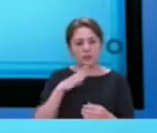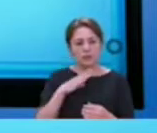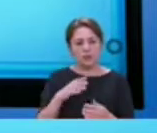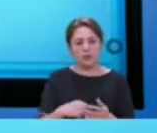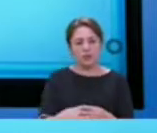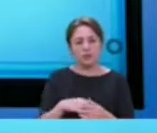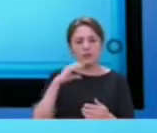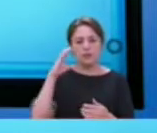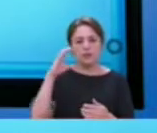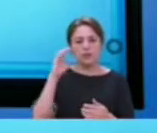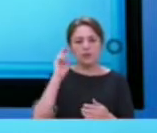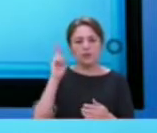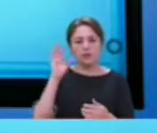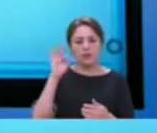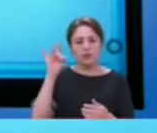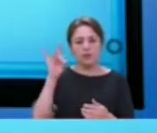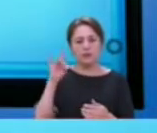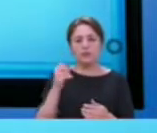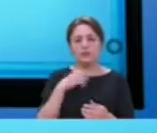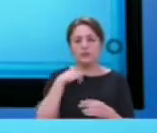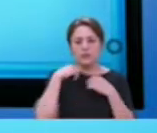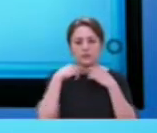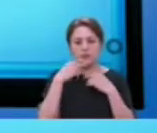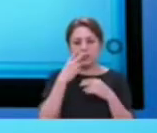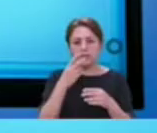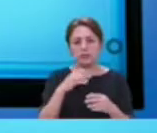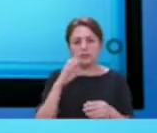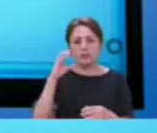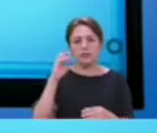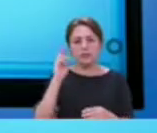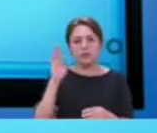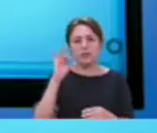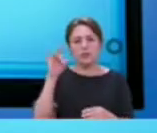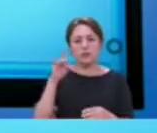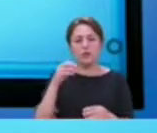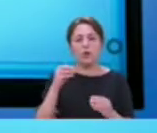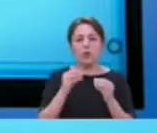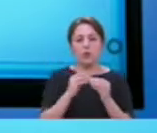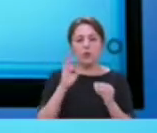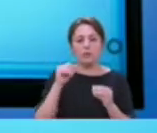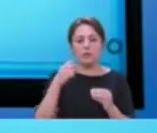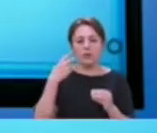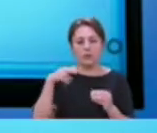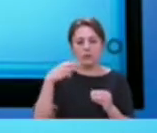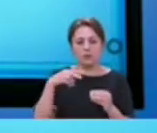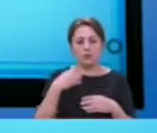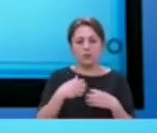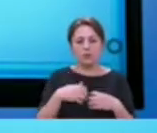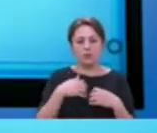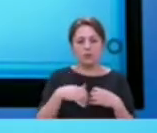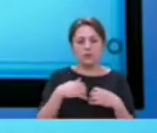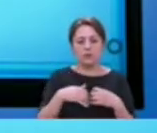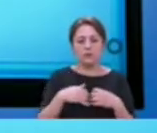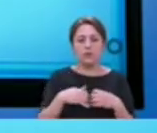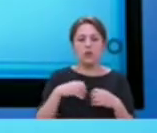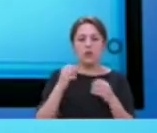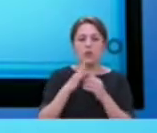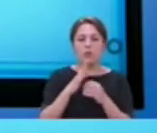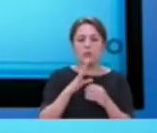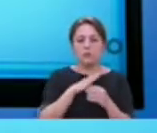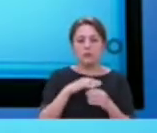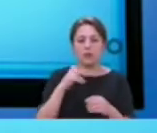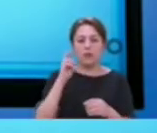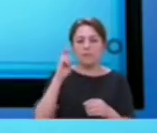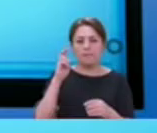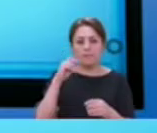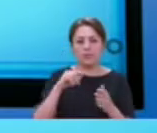ekan. C'ning koordinatasiga e'tibor bering. C'ning koordinatasi endi 10 va 20 ning orasida 15 ekan.